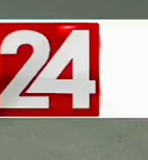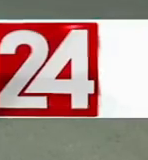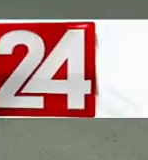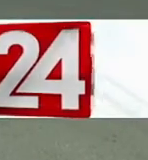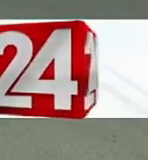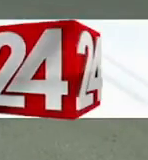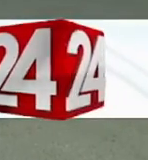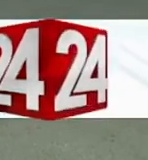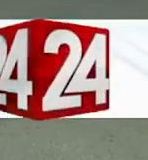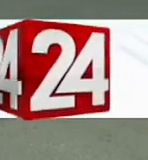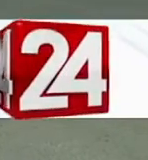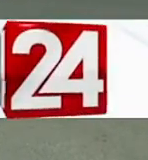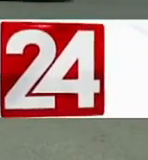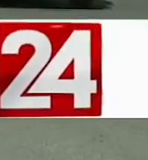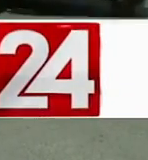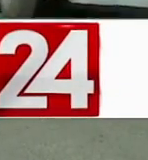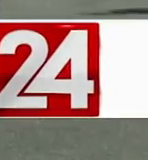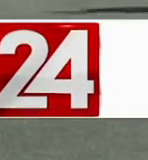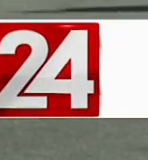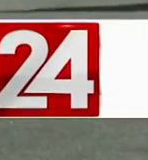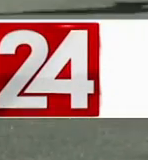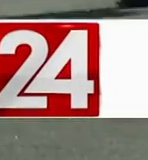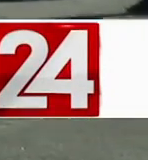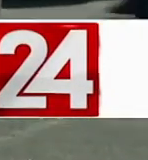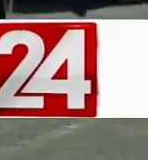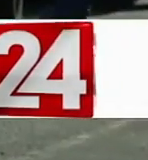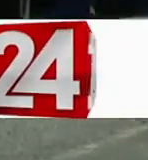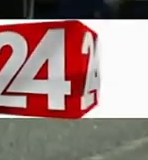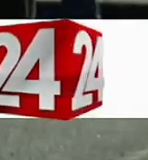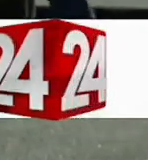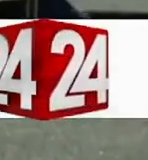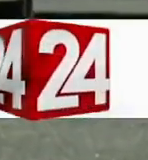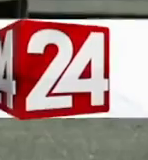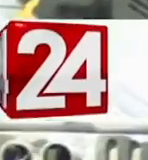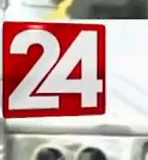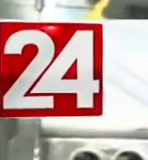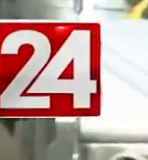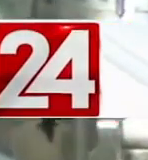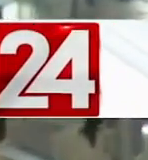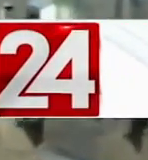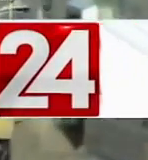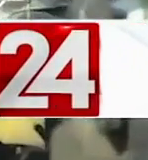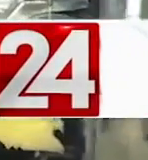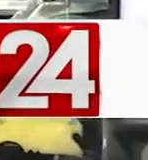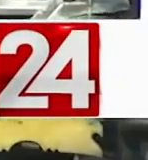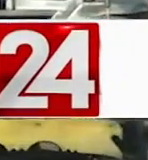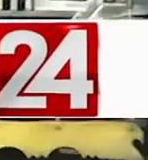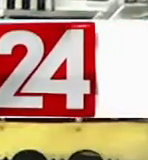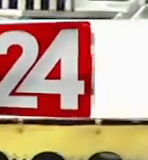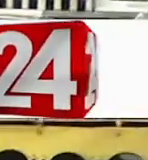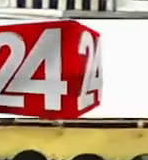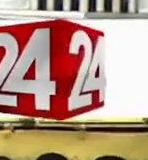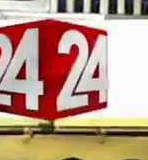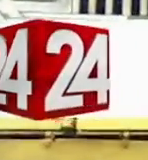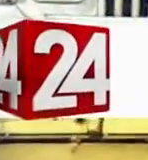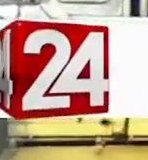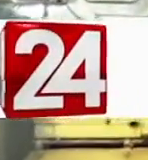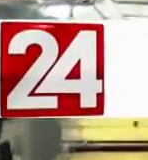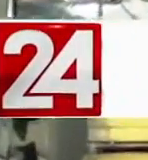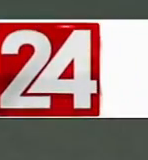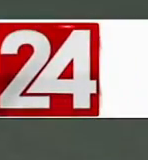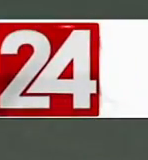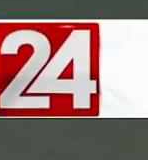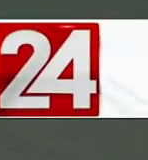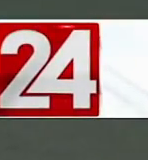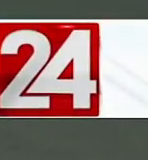Petisyong taas pasahe ng mga jeep at TNVS, re-resolbahin daw ng LTFRB bago